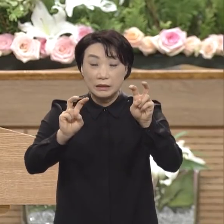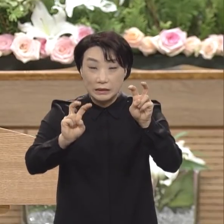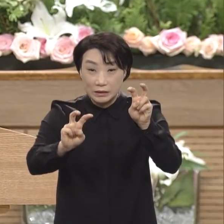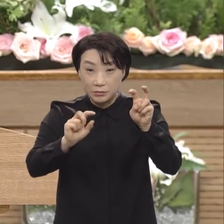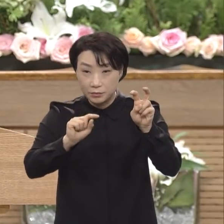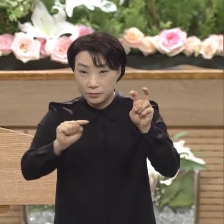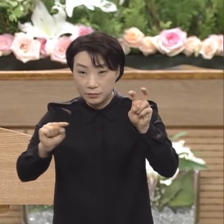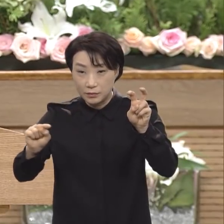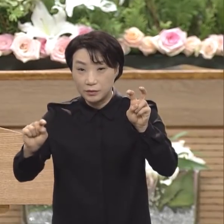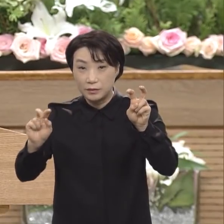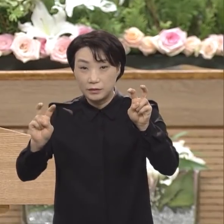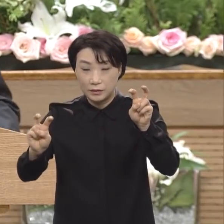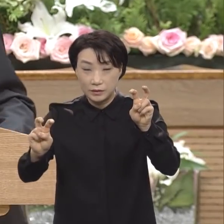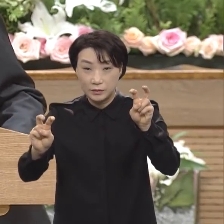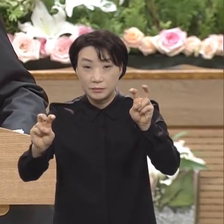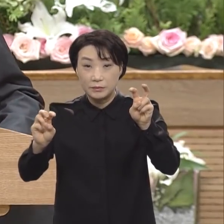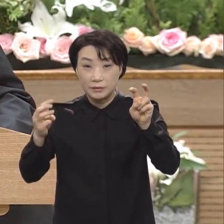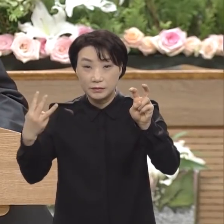20절부터